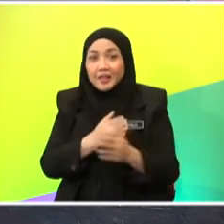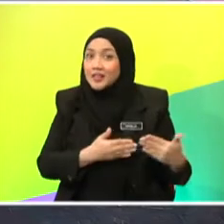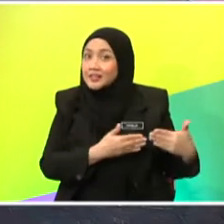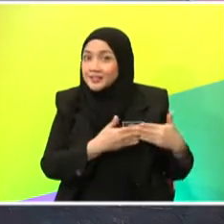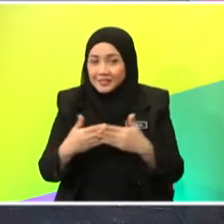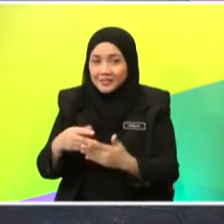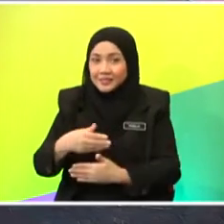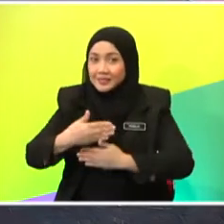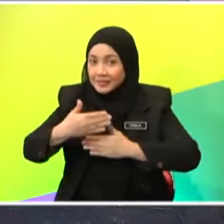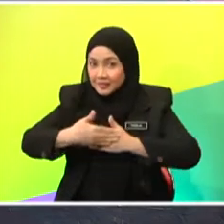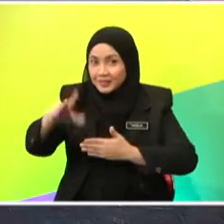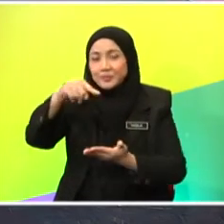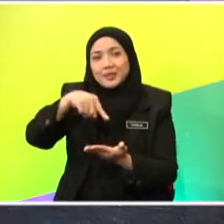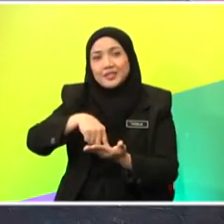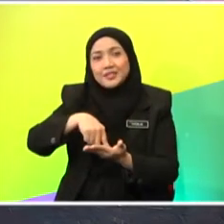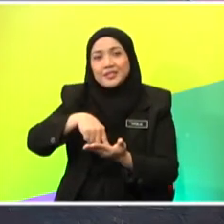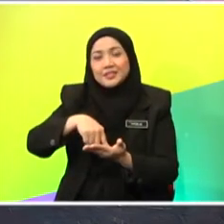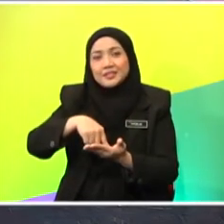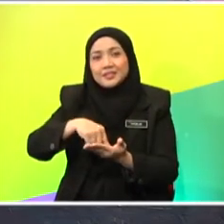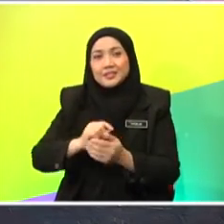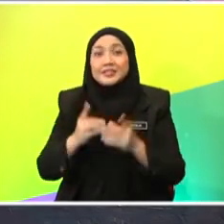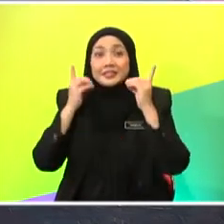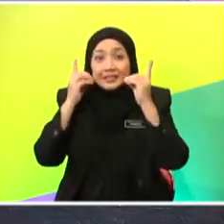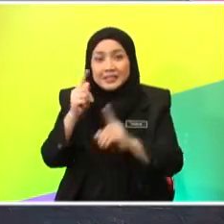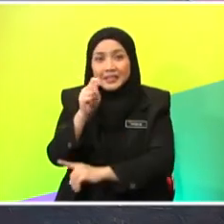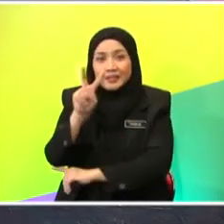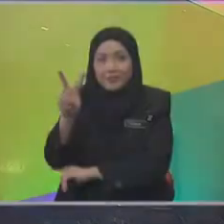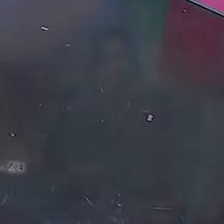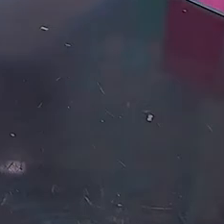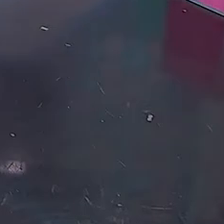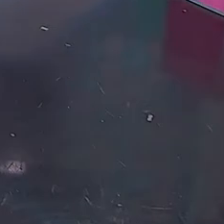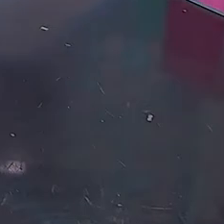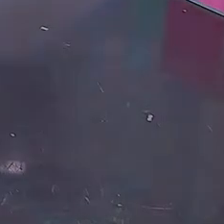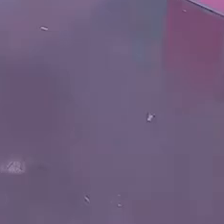bersama dengan kami dalam slot prasekolah didikte bkpm